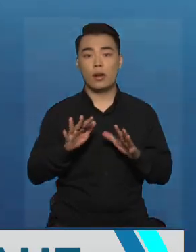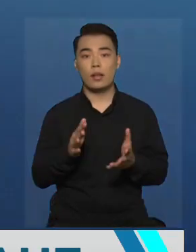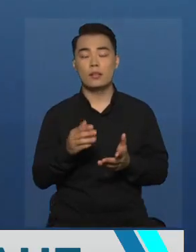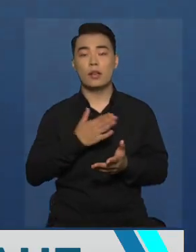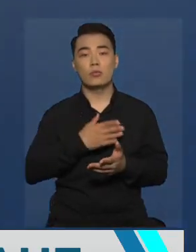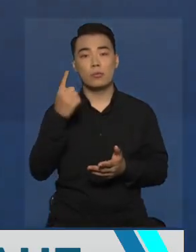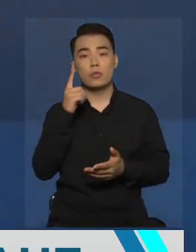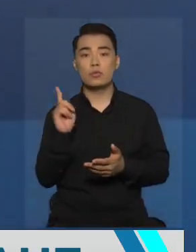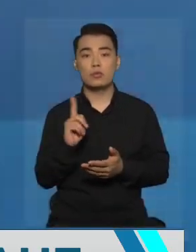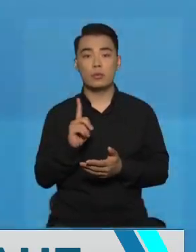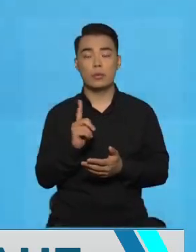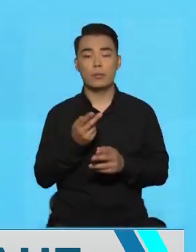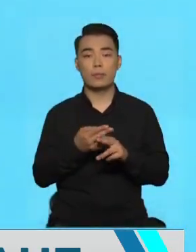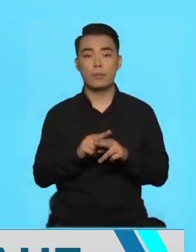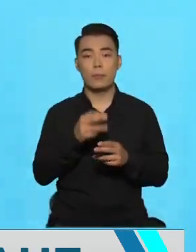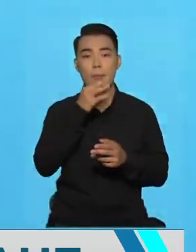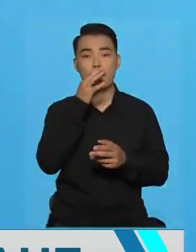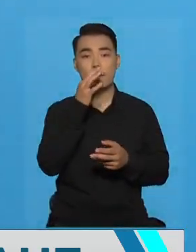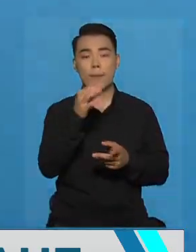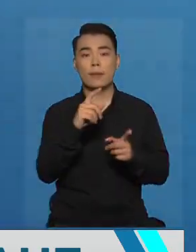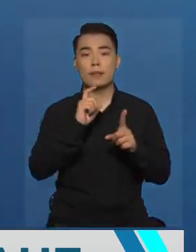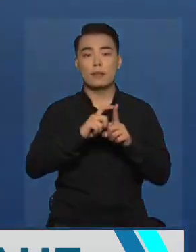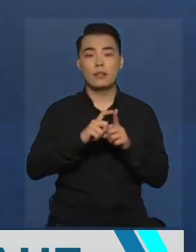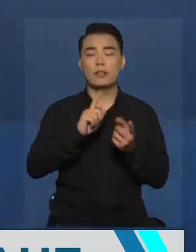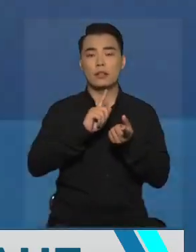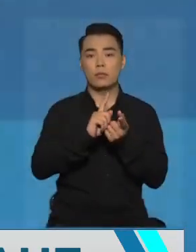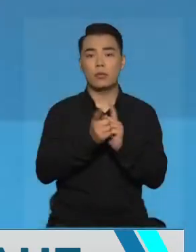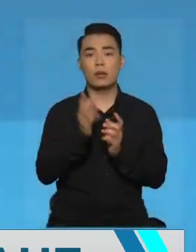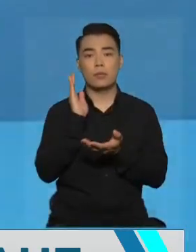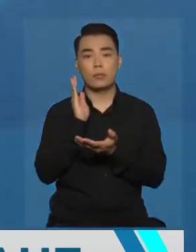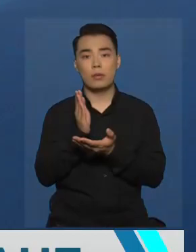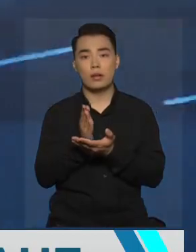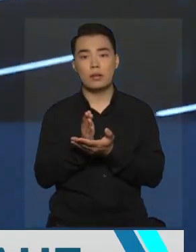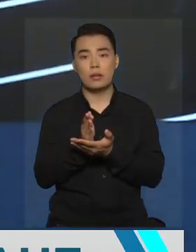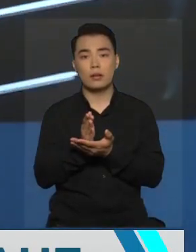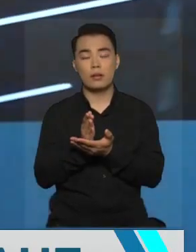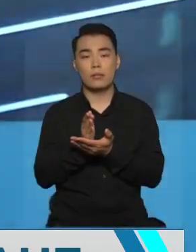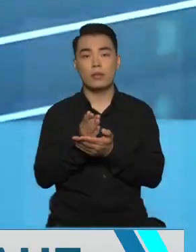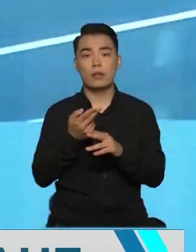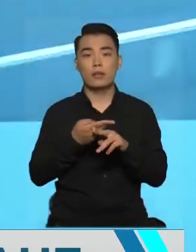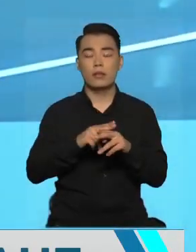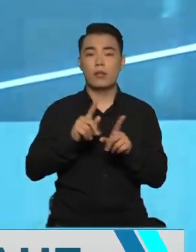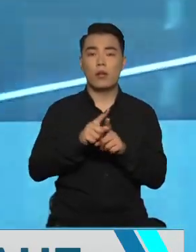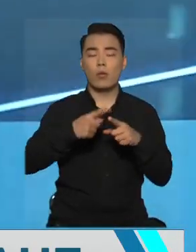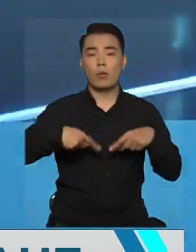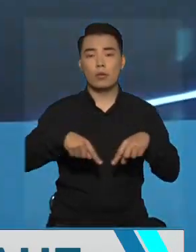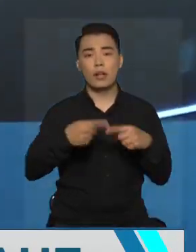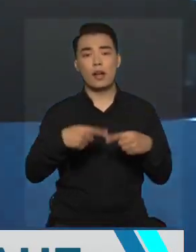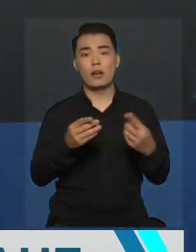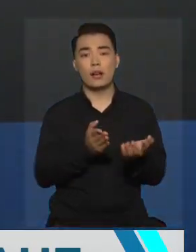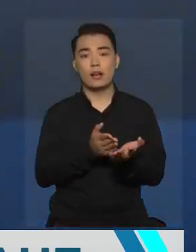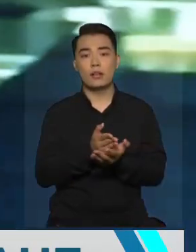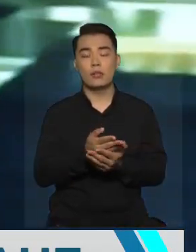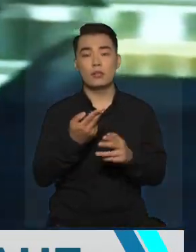что, безусловно, прежде всего речь идет и о реформе армии, реформе силовых органов. И тут